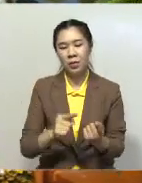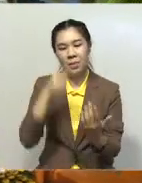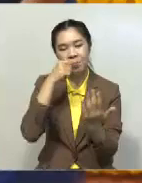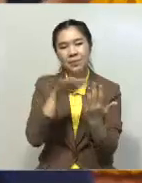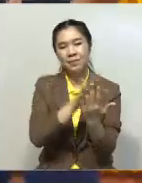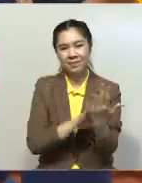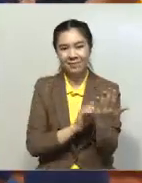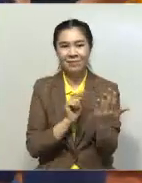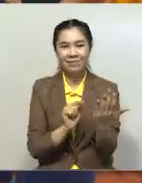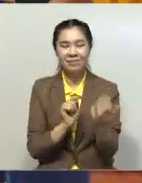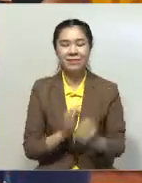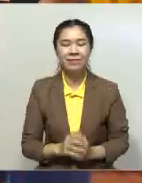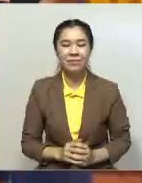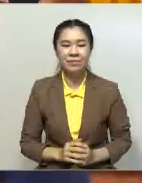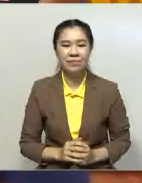ค่ะ